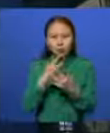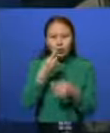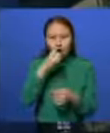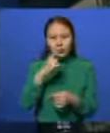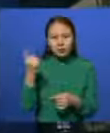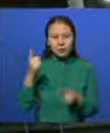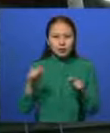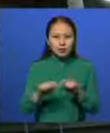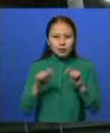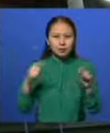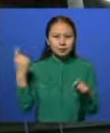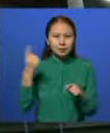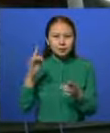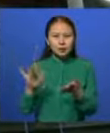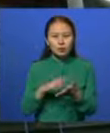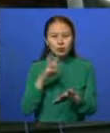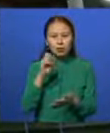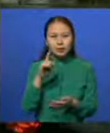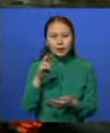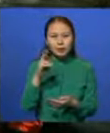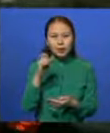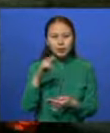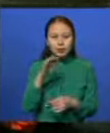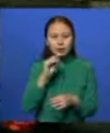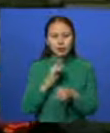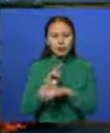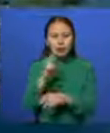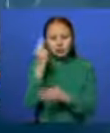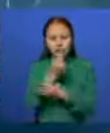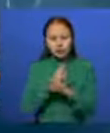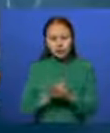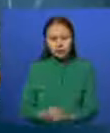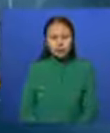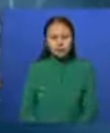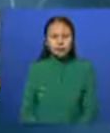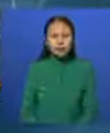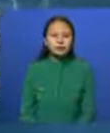көрді. Бірінші бетінде тағы Мұхаммед пайғамбарды келемеждеген сурет басылды.